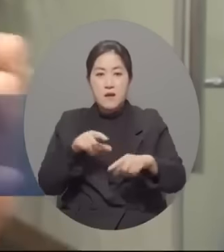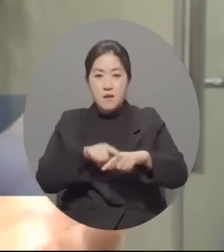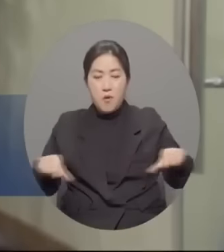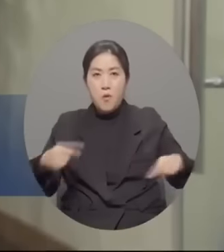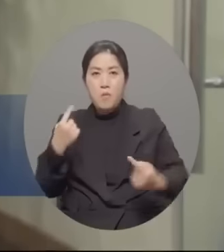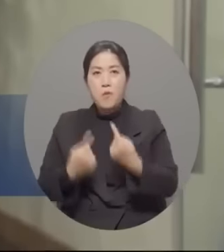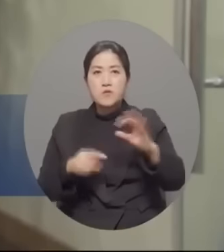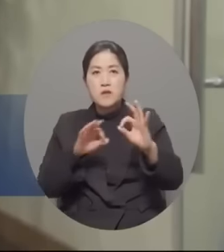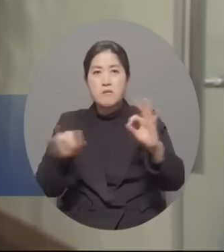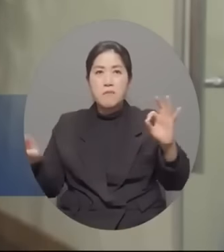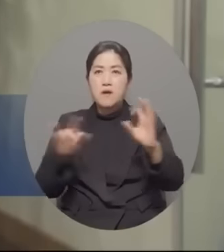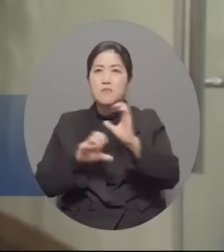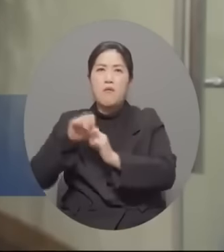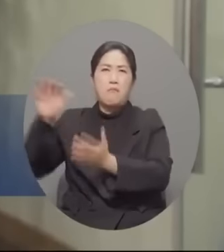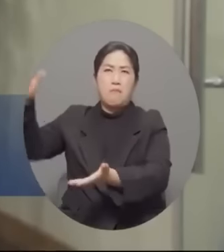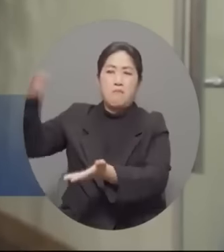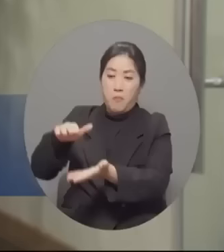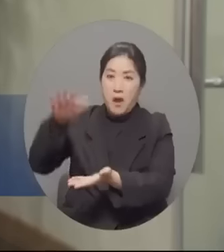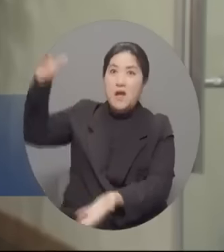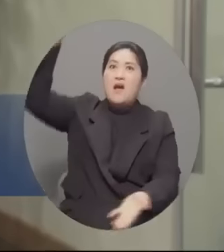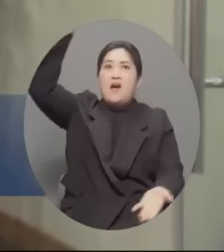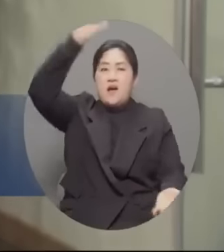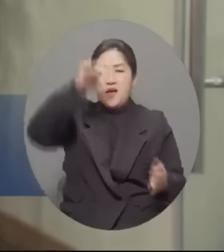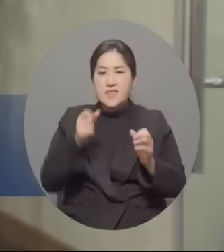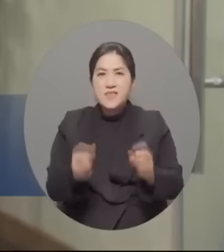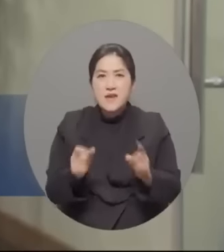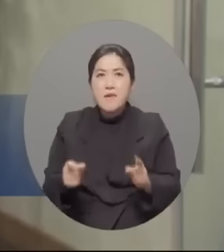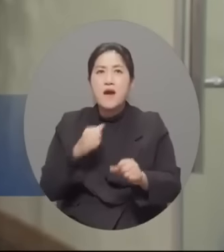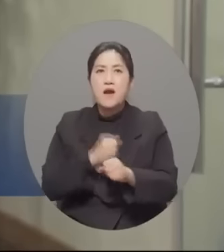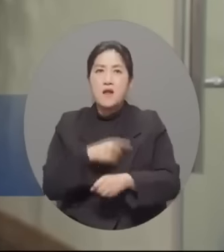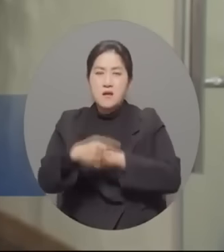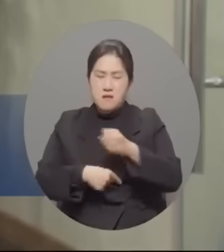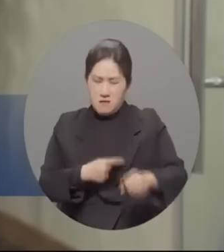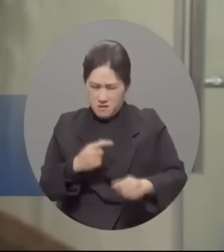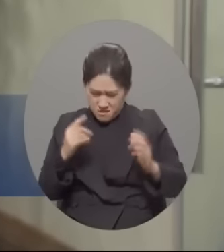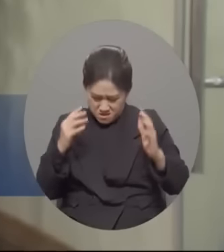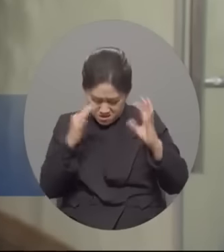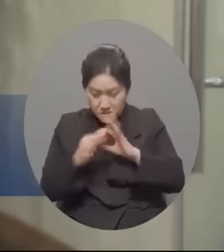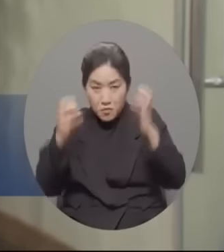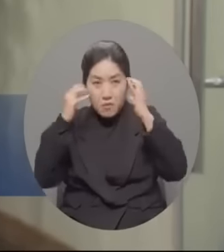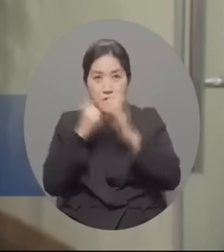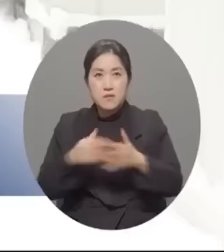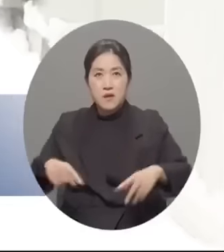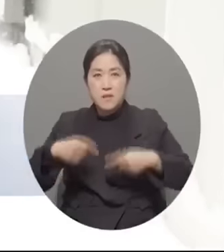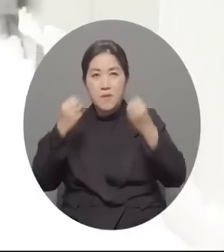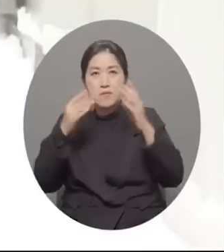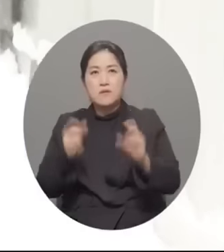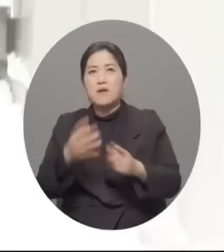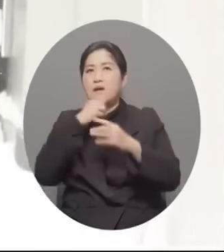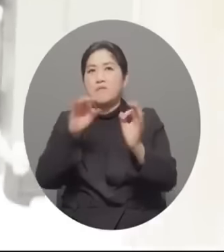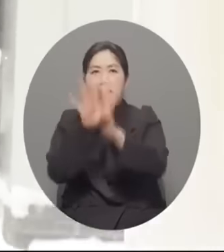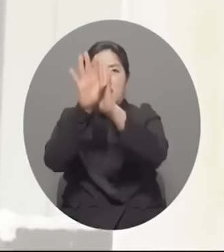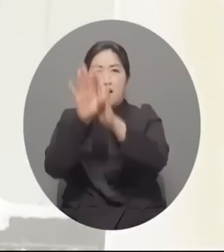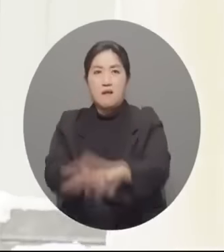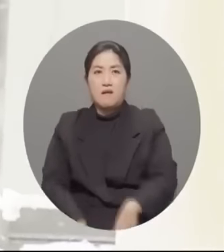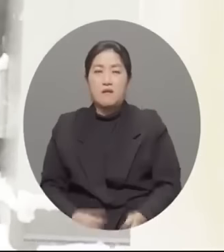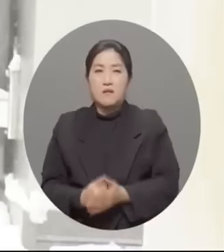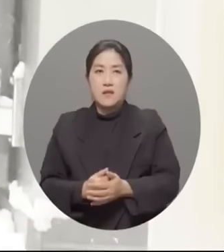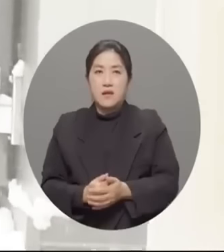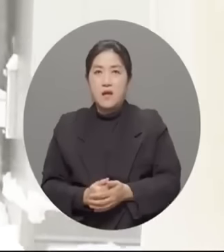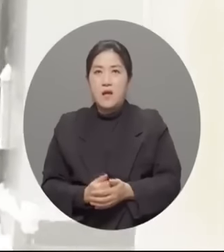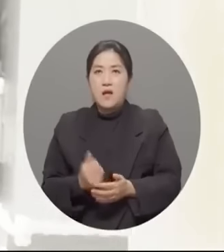이상, 10배도 더 될 거예요. 이 대목을 보겠다고 1년 내내 고생을 하고 있는데 이 명절을 아무것도 못 보게 생겼잖아요. 화마를 간신히